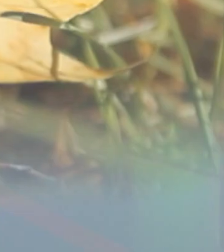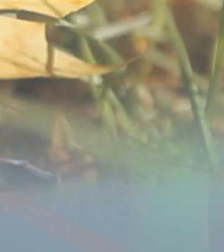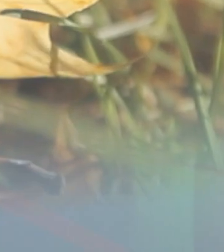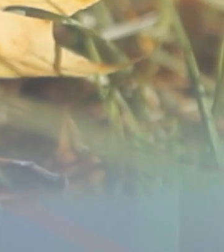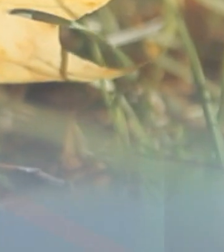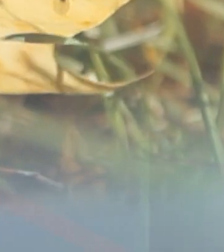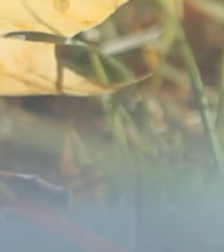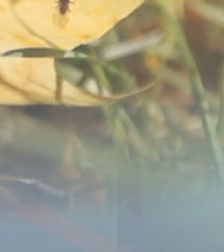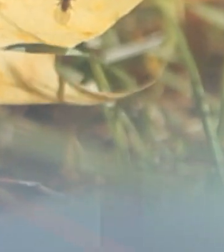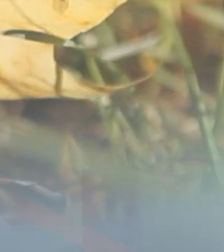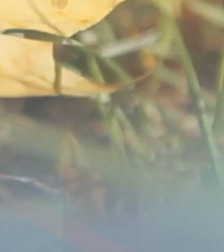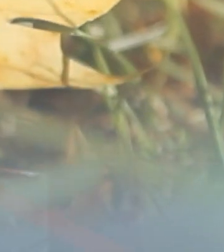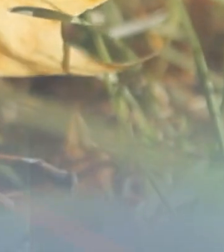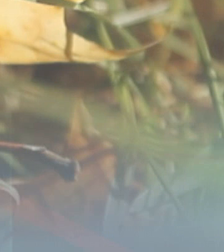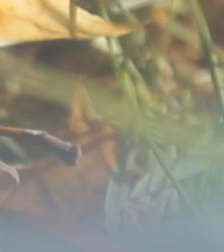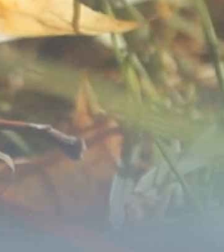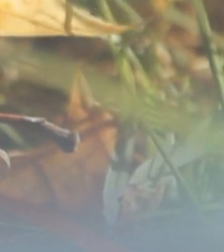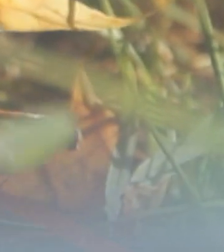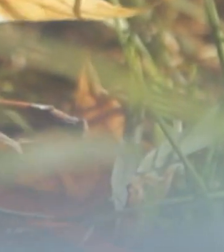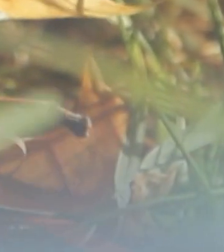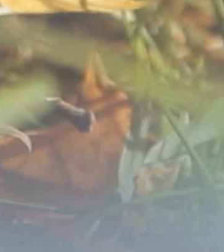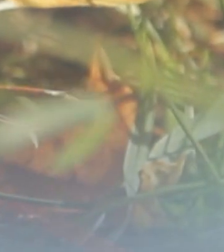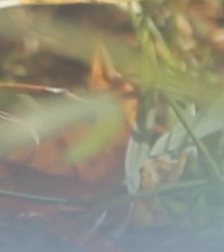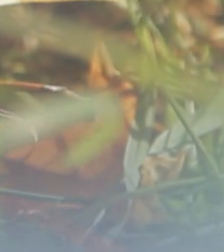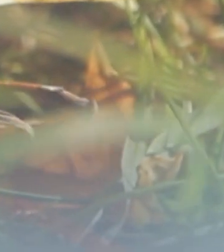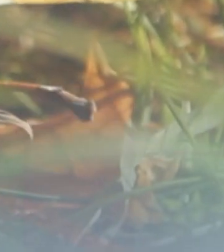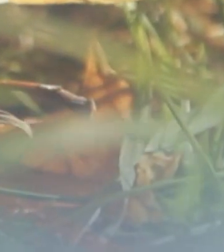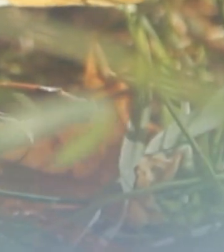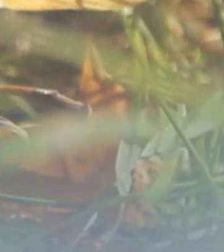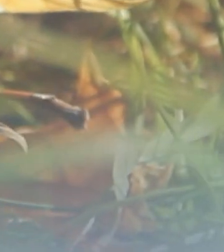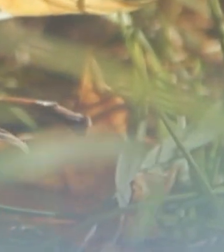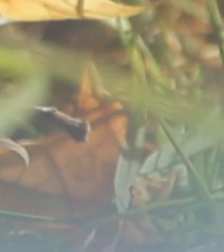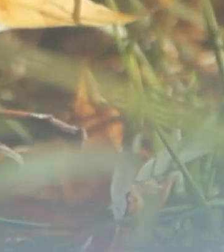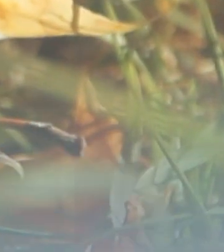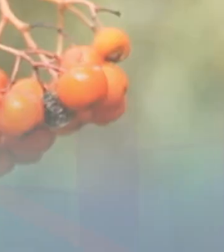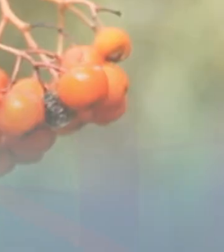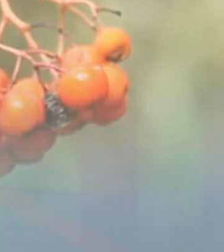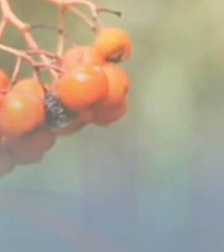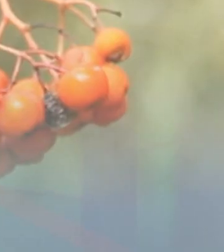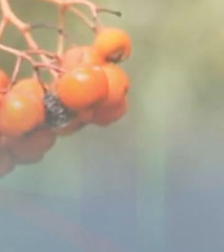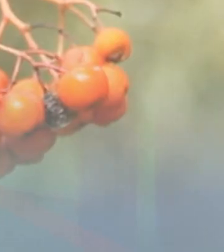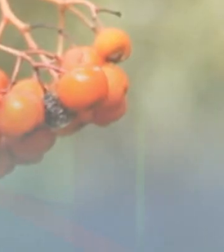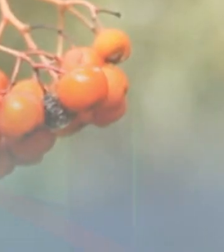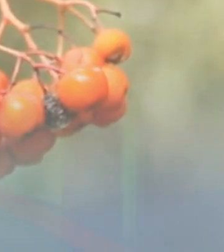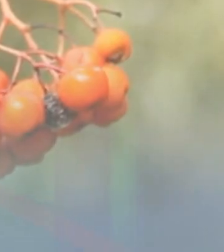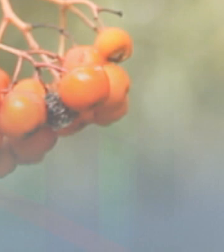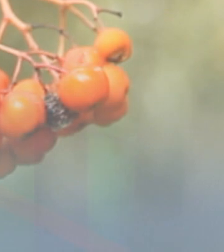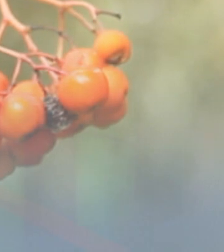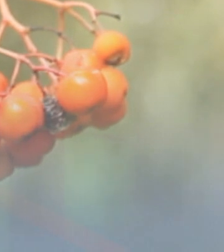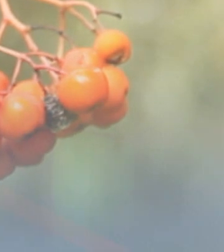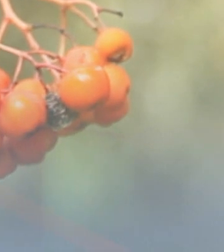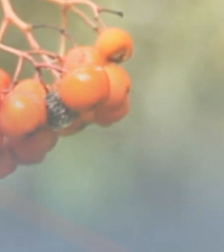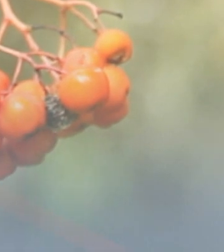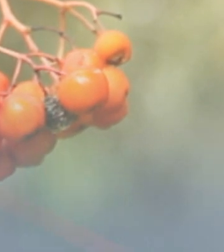Па праваслаўным календары 23 кастрычніка імяніны ў Андрэя, Антона, Кірылы, Паўла і Сяргея.